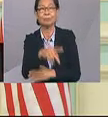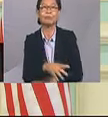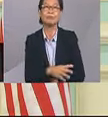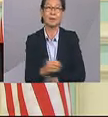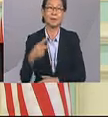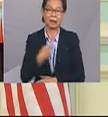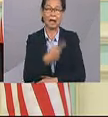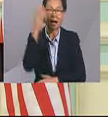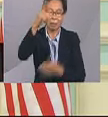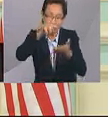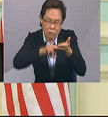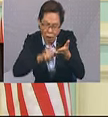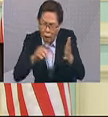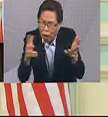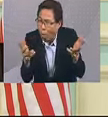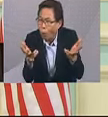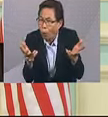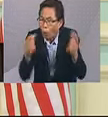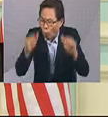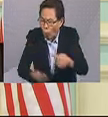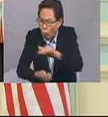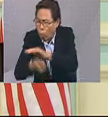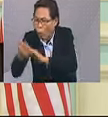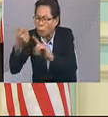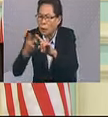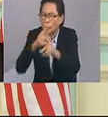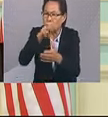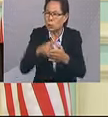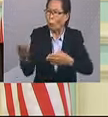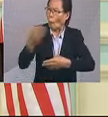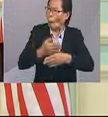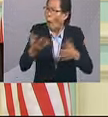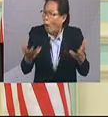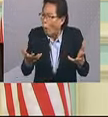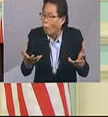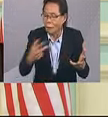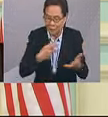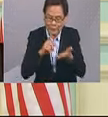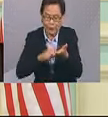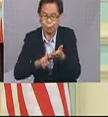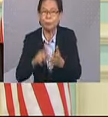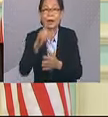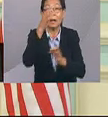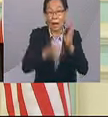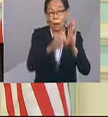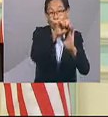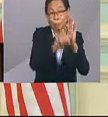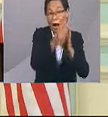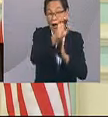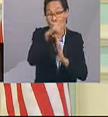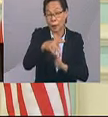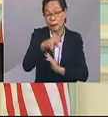dan kita akan cek bagaimana mereka boleh lari daripada kawasan tersebut. Ya. Kita akan cek balik. Kalau SOP itu tidak